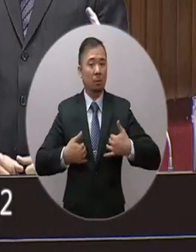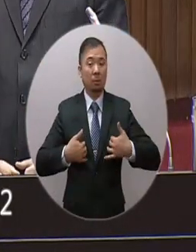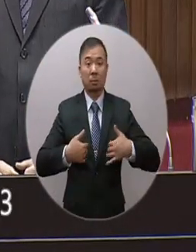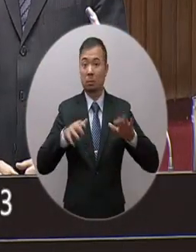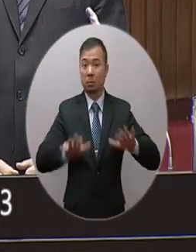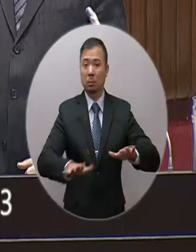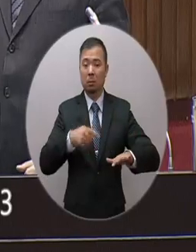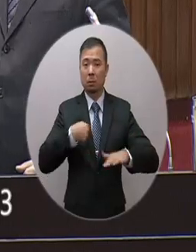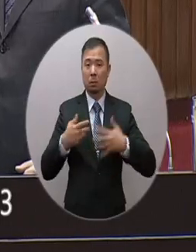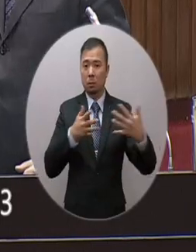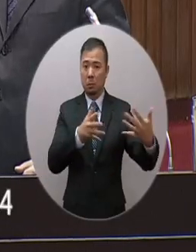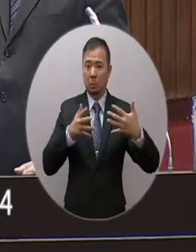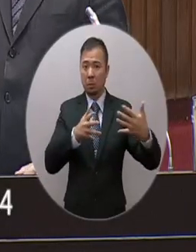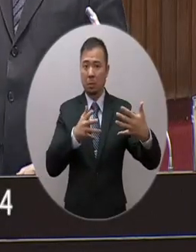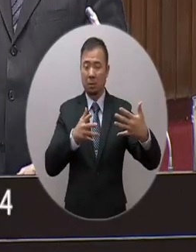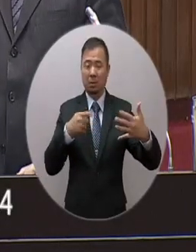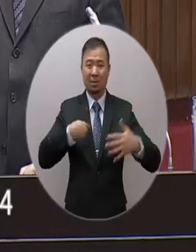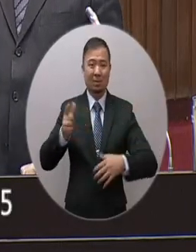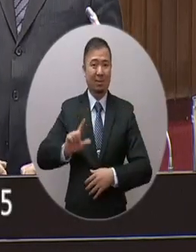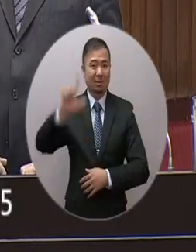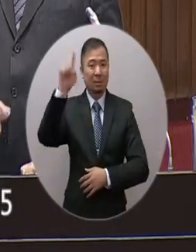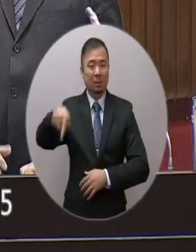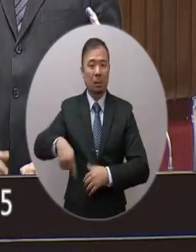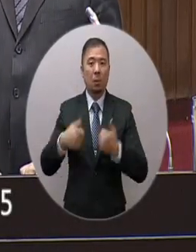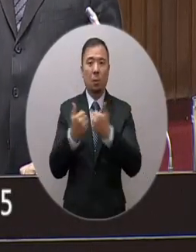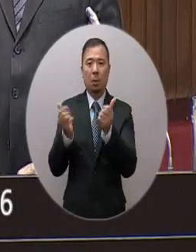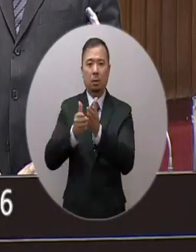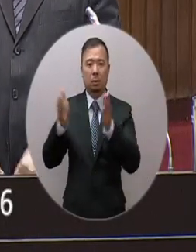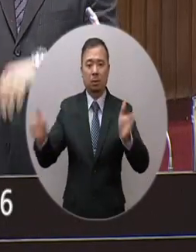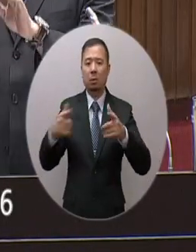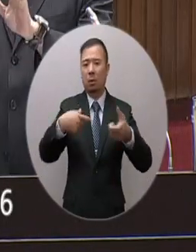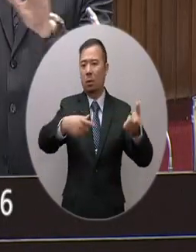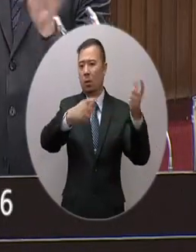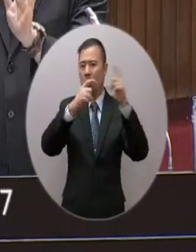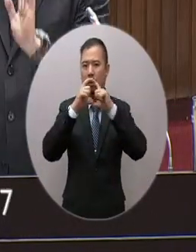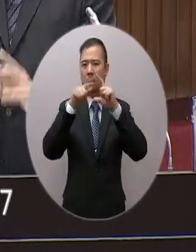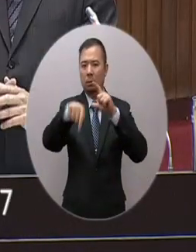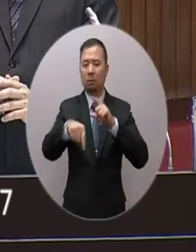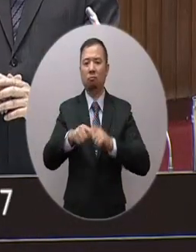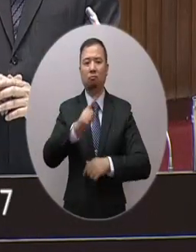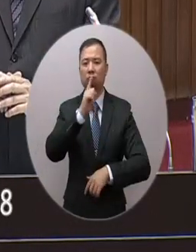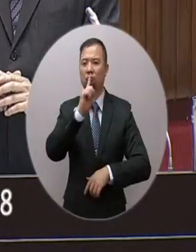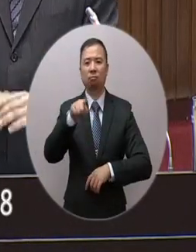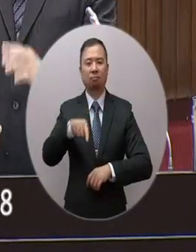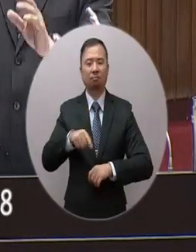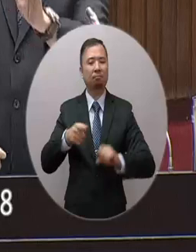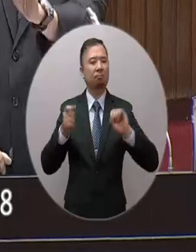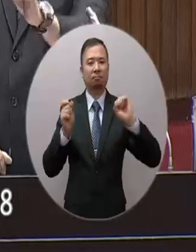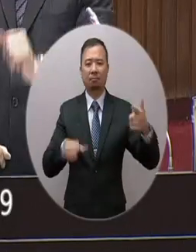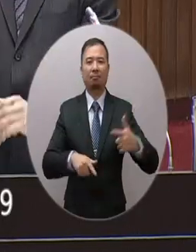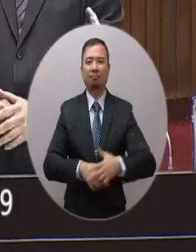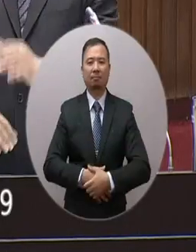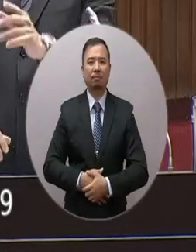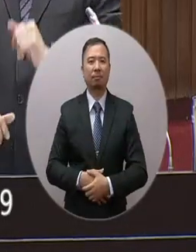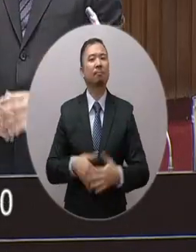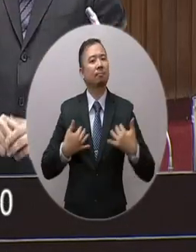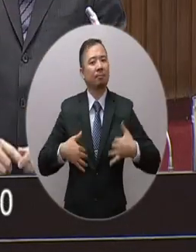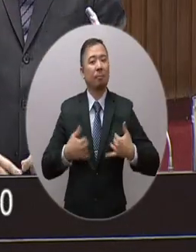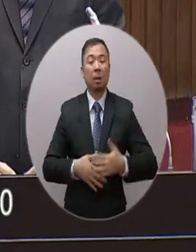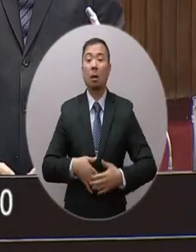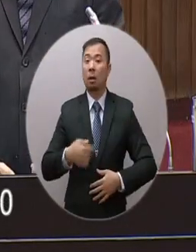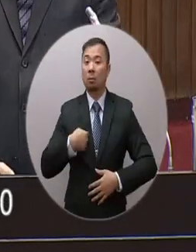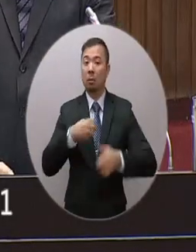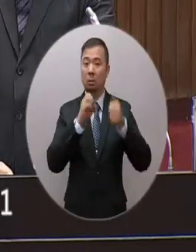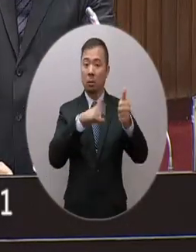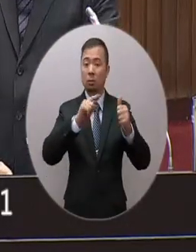回答质询，跟上个会期在这边回答的质询的语言是不一样的。我要跟院长还有部长你